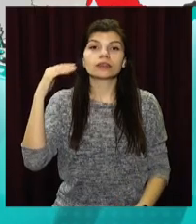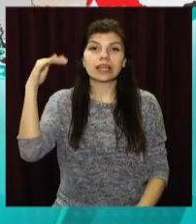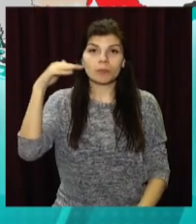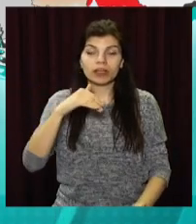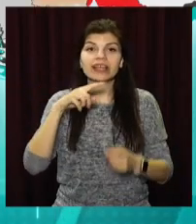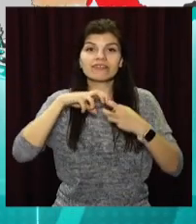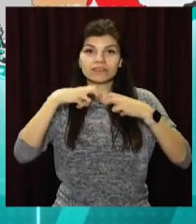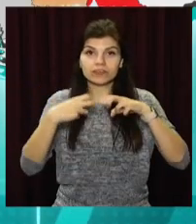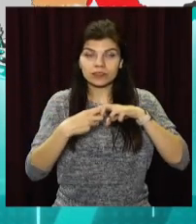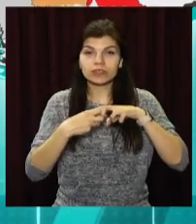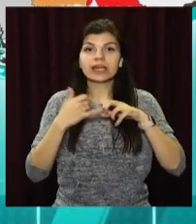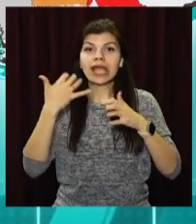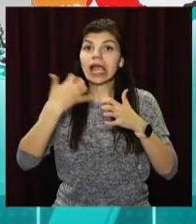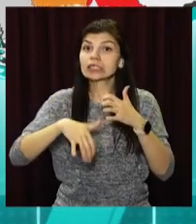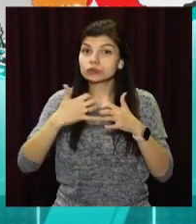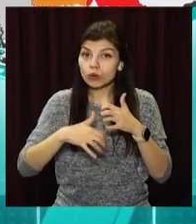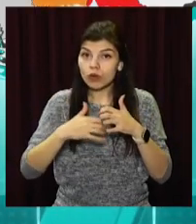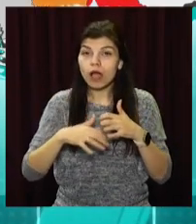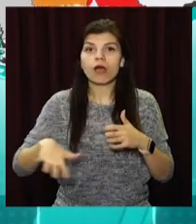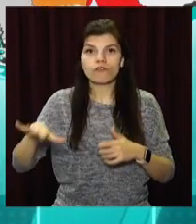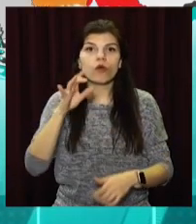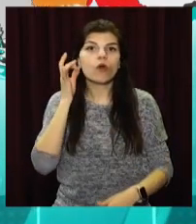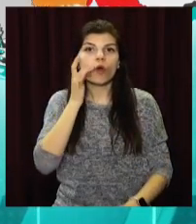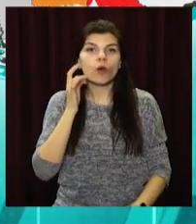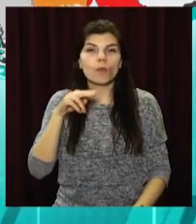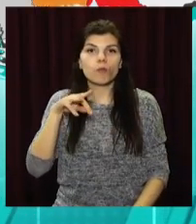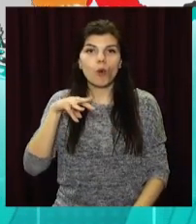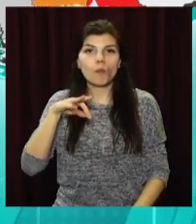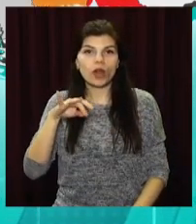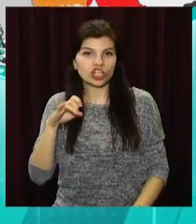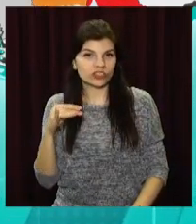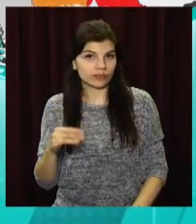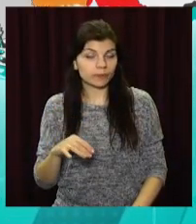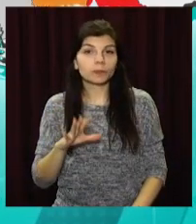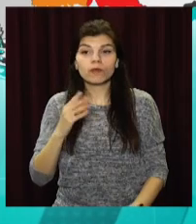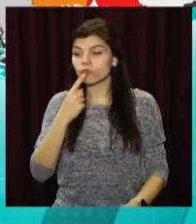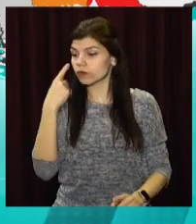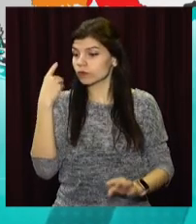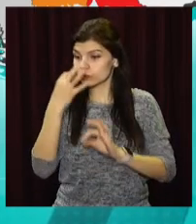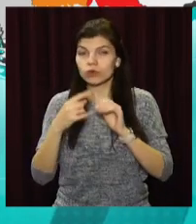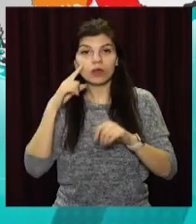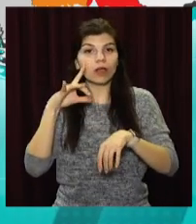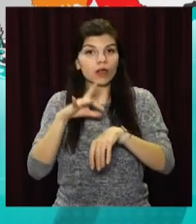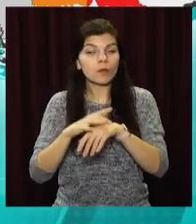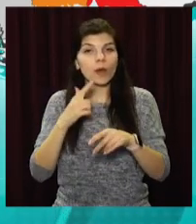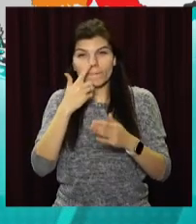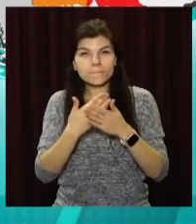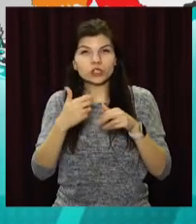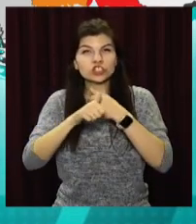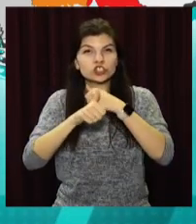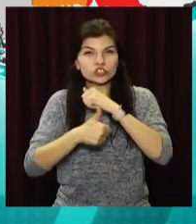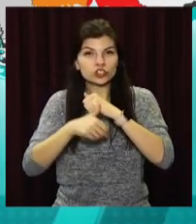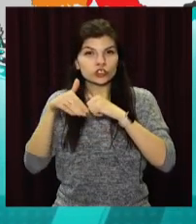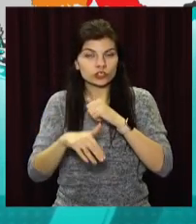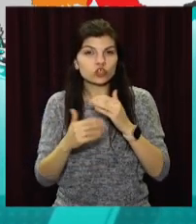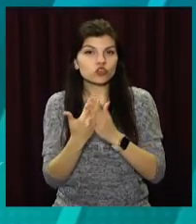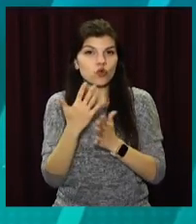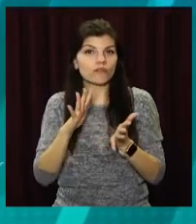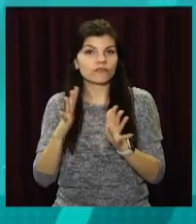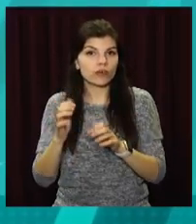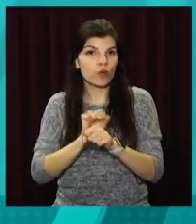Івано-Франківська та Херсонська. Решта – помаранчеві. Загалом за минулу добу в Україні виявили понад 16 тисяч нових